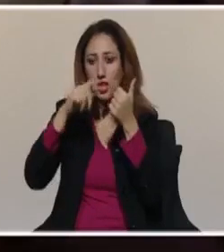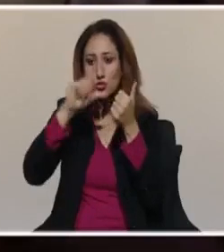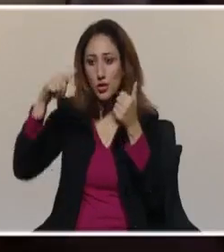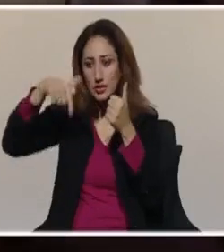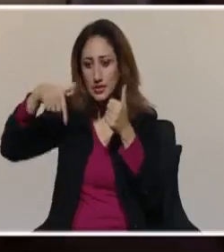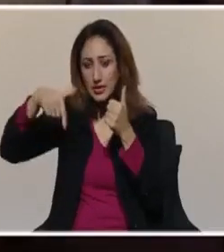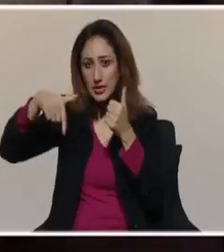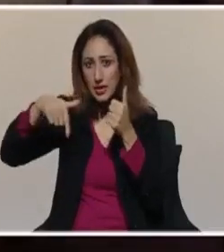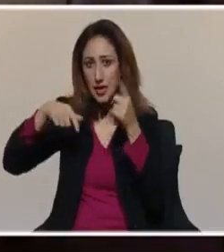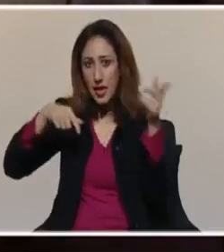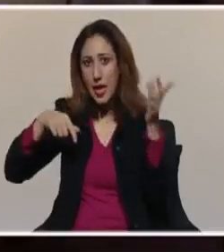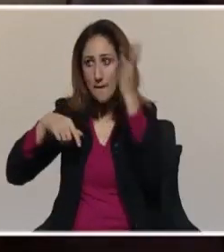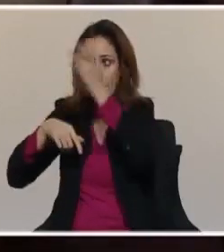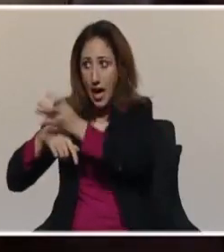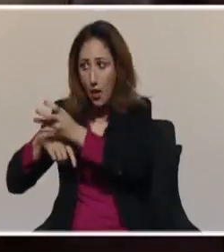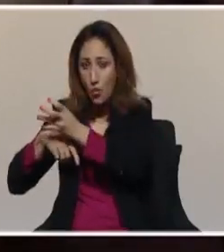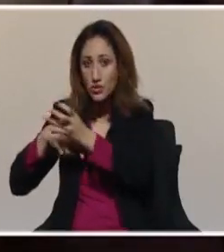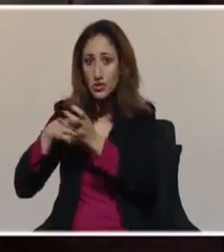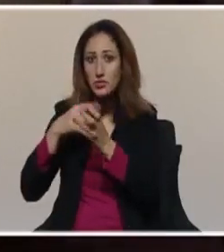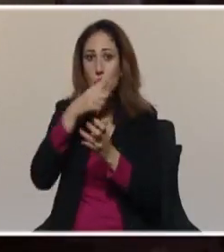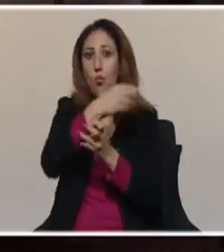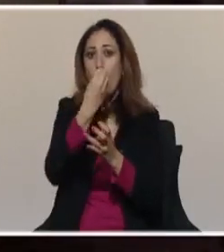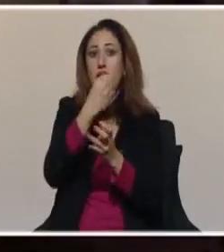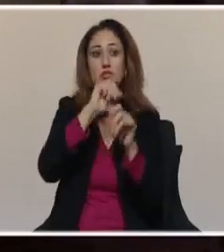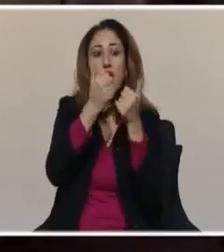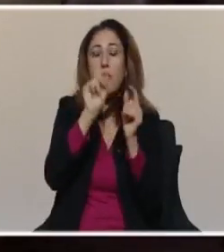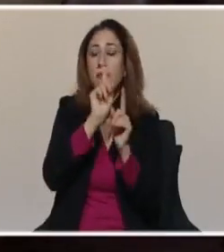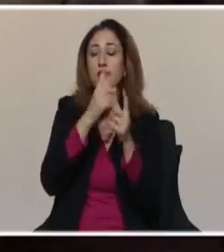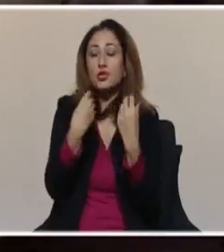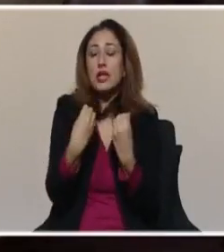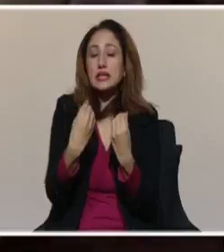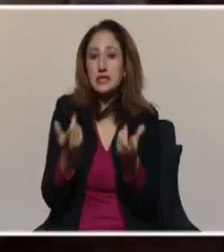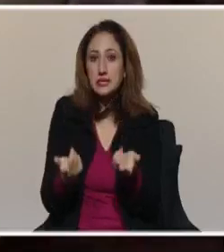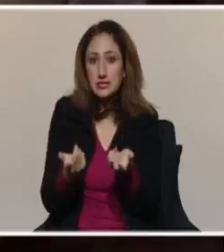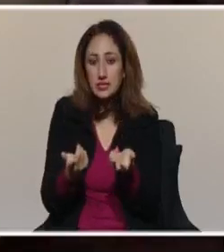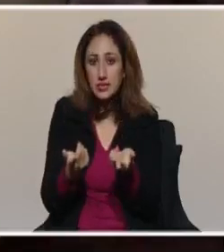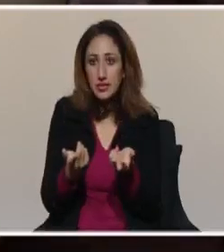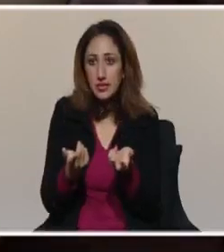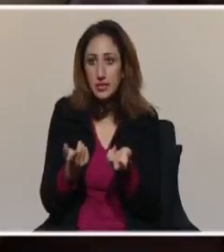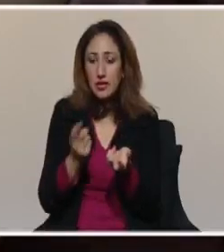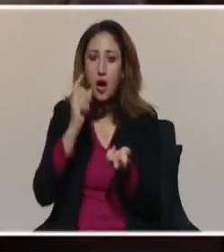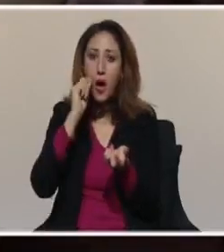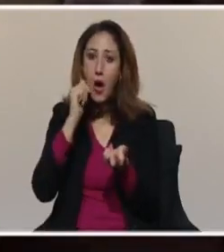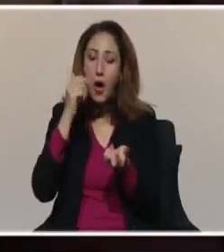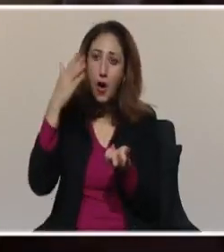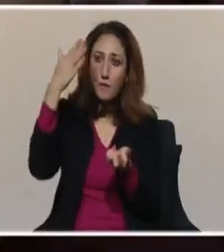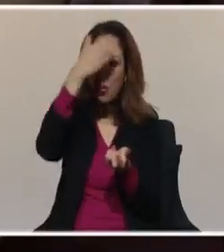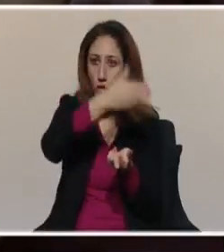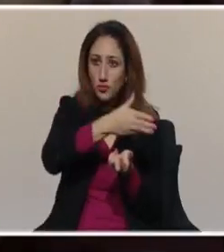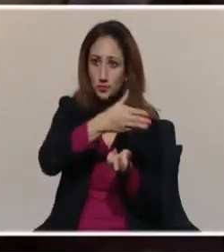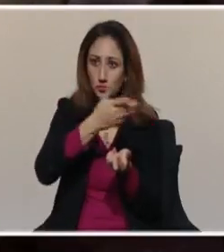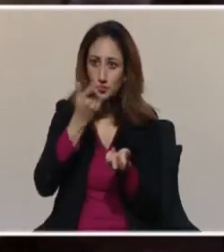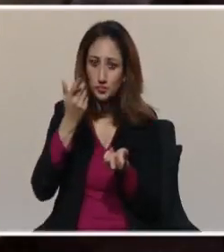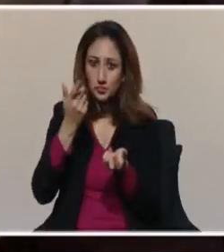يبقى اذا كانت متزوجة الاستاذ هاني وهي على ذمة رجل اخر. والدليل على كده انها كانت غضبانة عند والدها، وزوجها